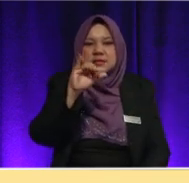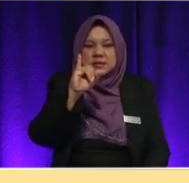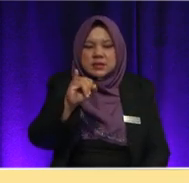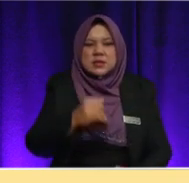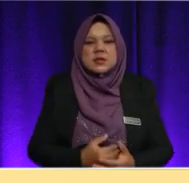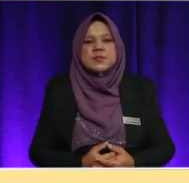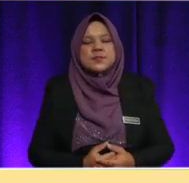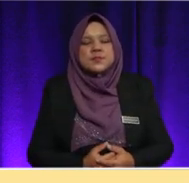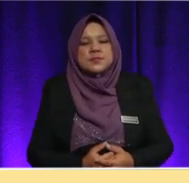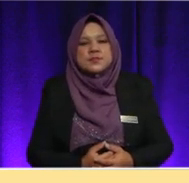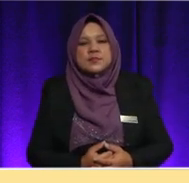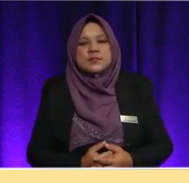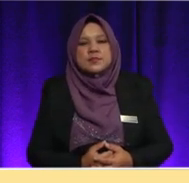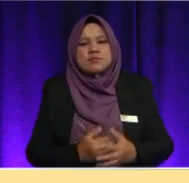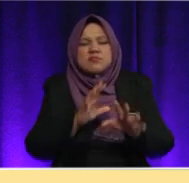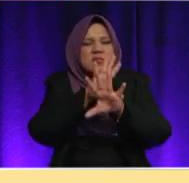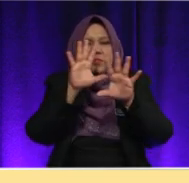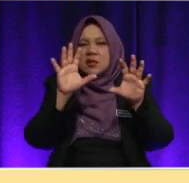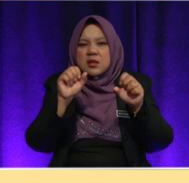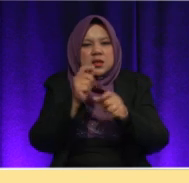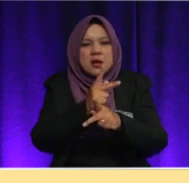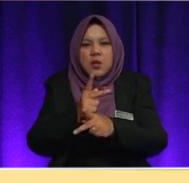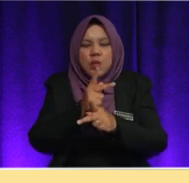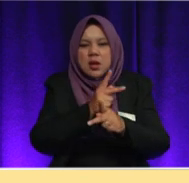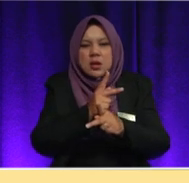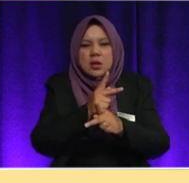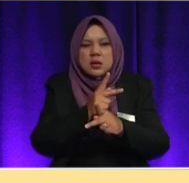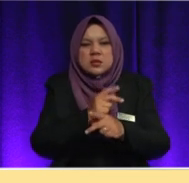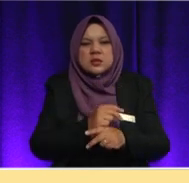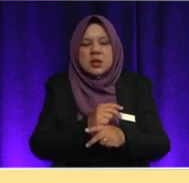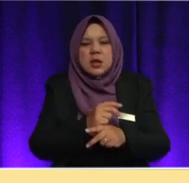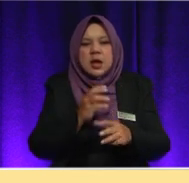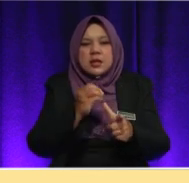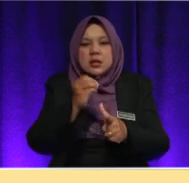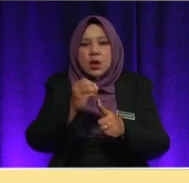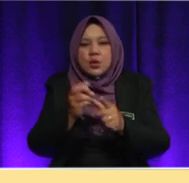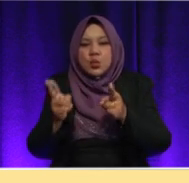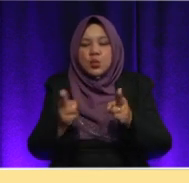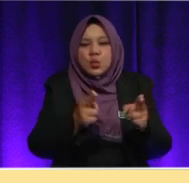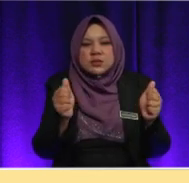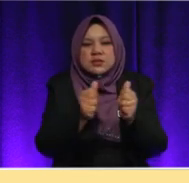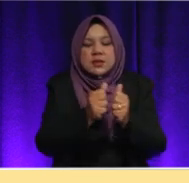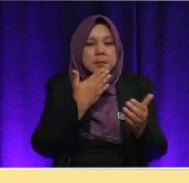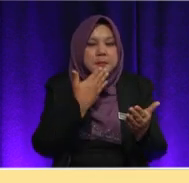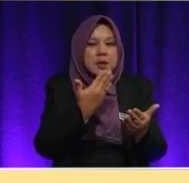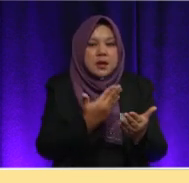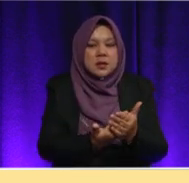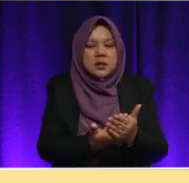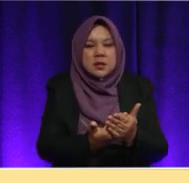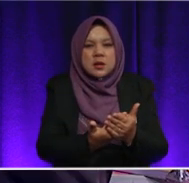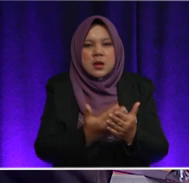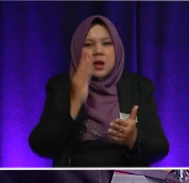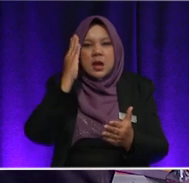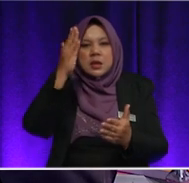ini tidak dikawal dengan baik ataupun tidak diselenggarakan atau diuruskan dengan baik akan berlakunya